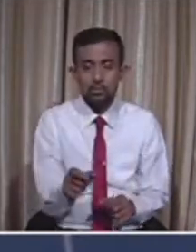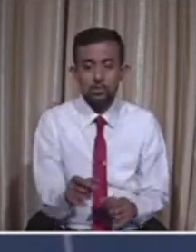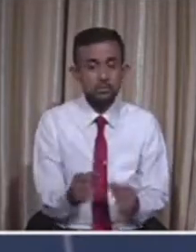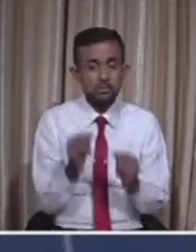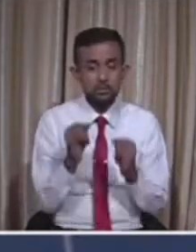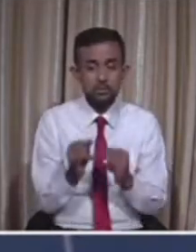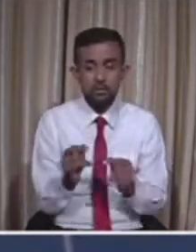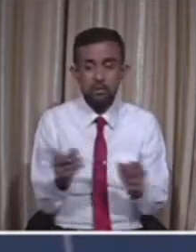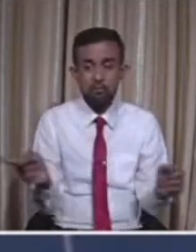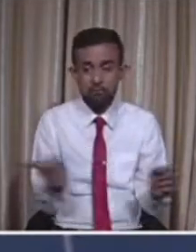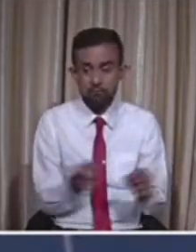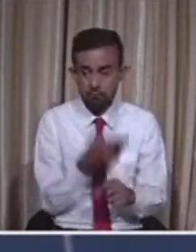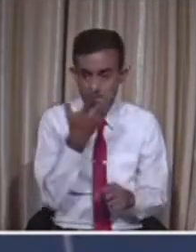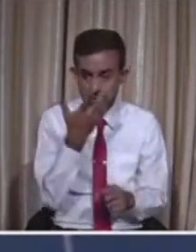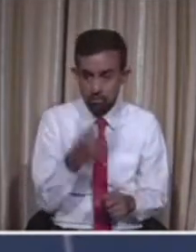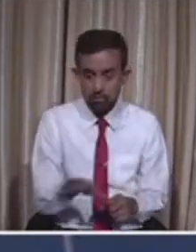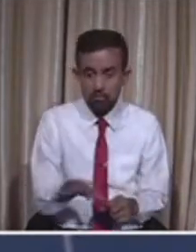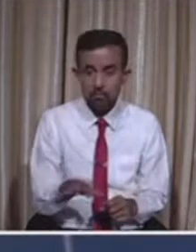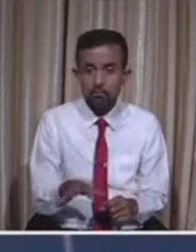sahasikayinge godurak bawata patwela